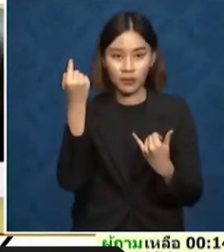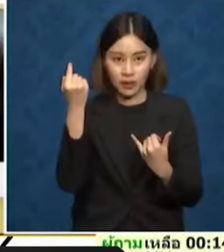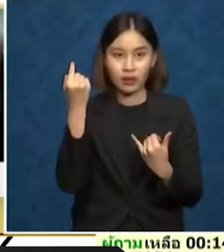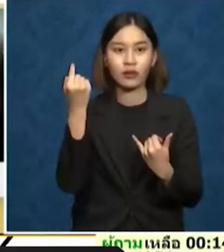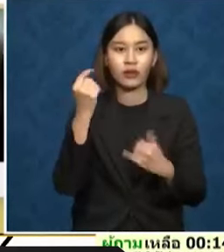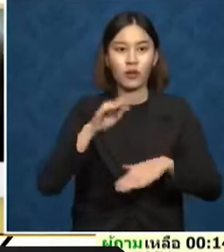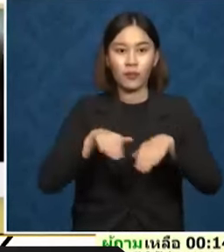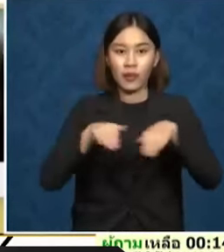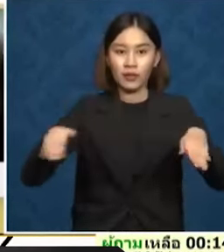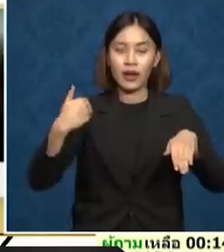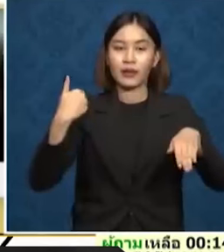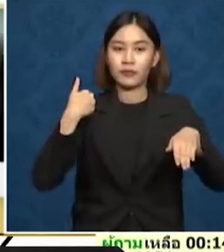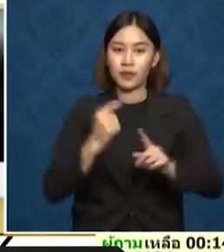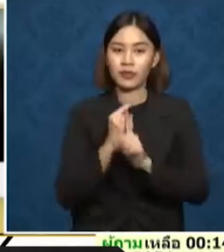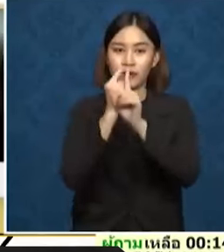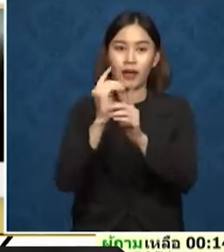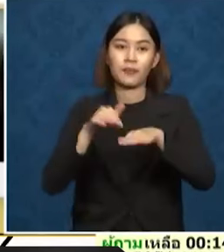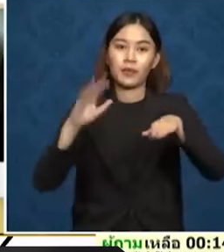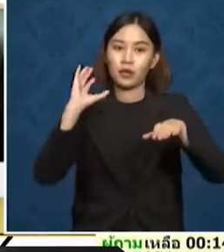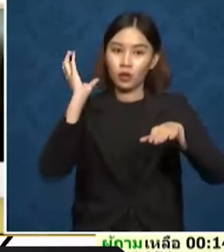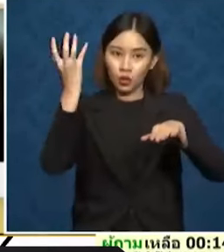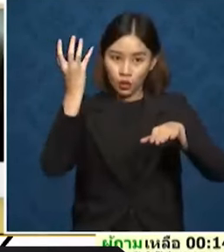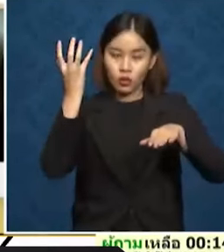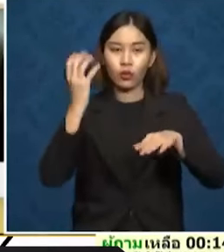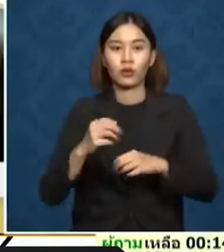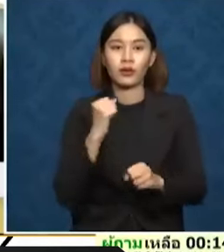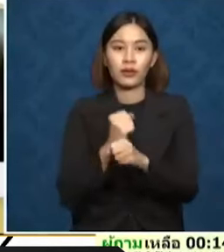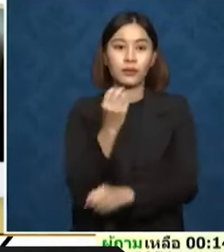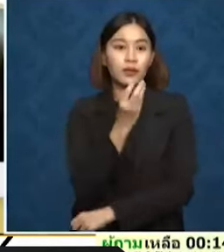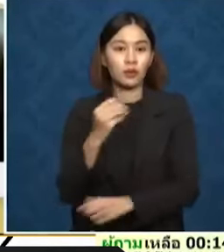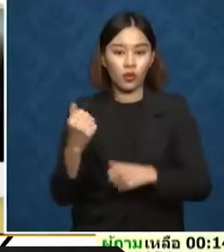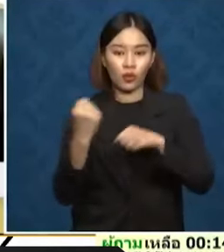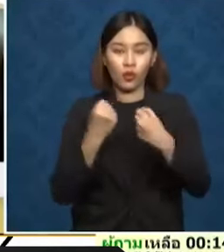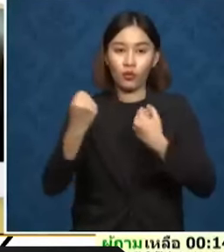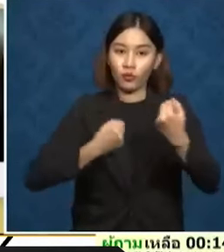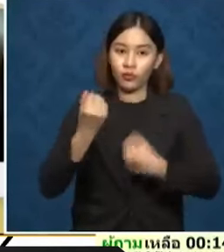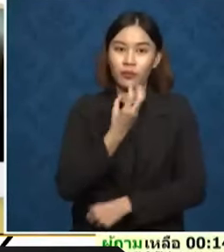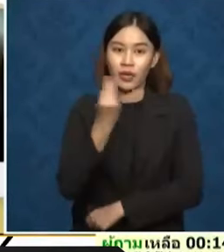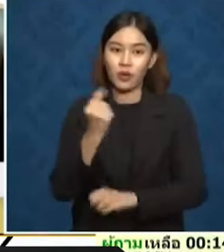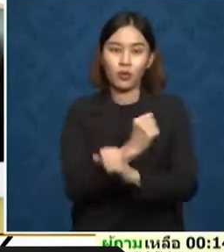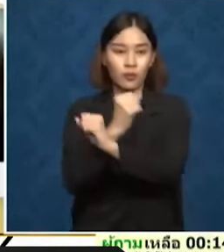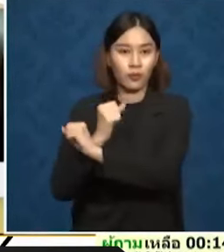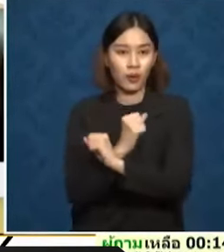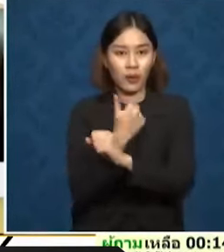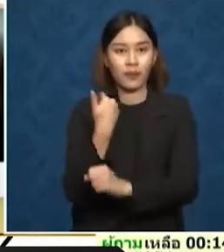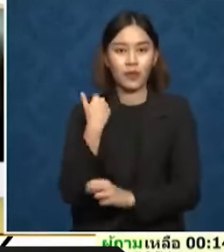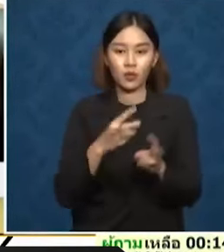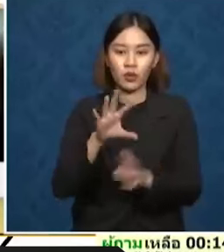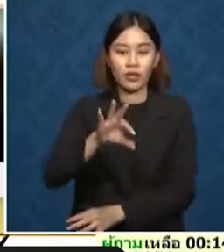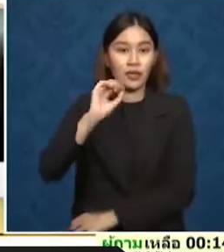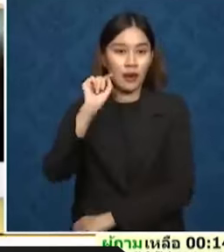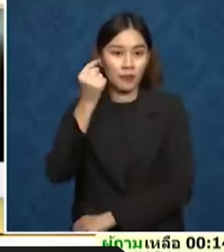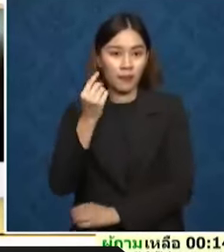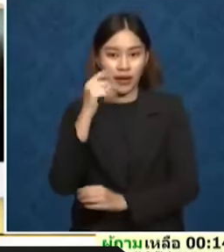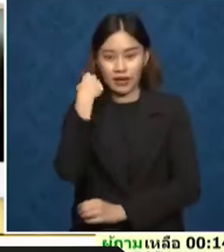มีประสิทธิภาพตามมาตรฐานสากลมีความสะดวกรวดเร็วและมีความปลอดภัยเป็นทางเลือกใหม่ให้แก่ผู้ใช้ถน